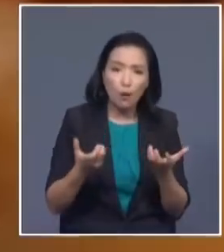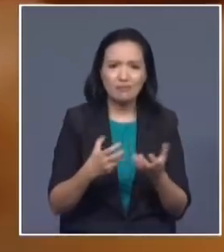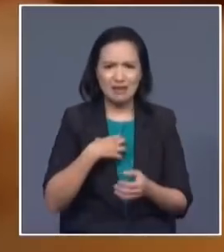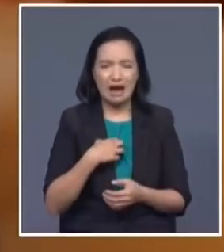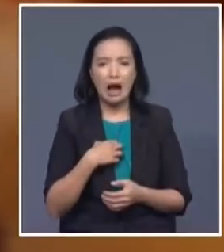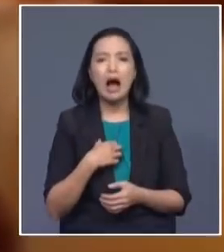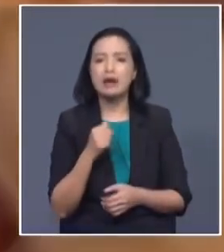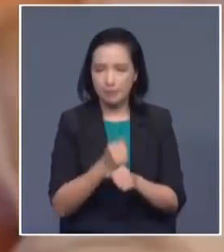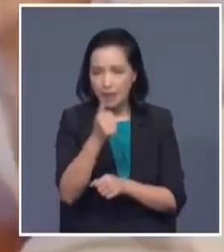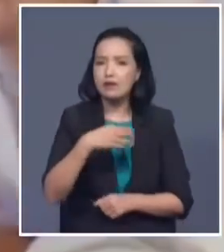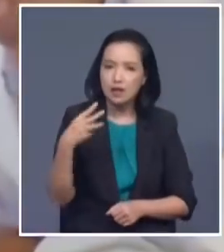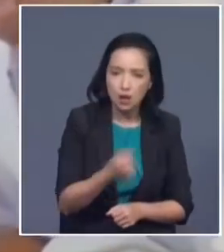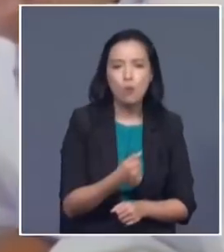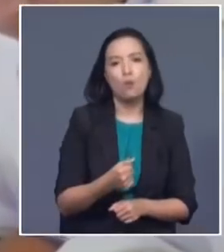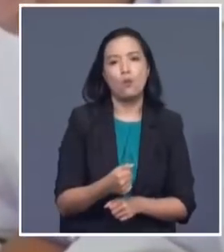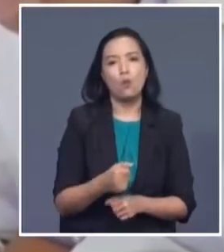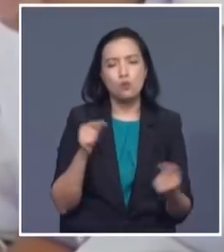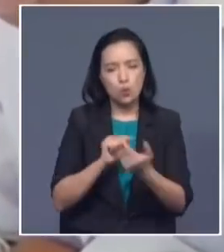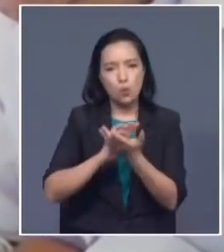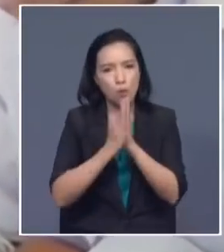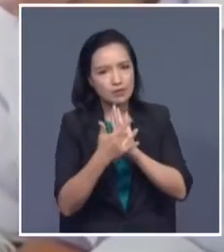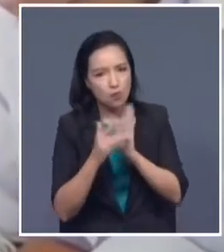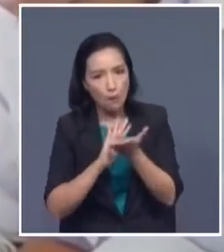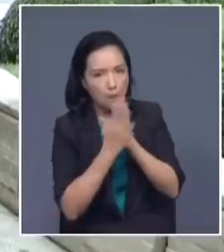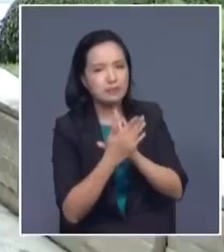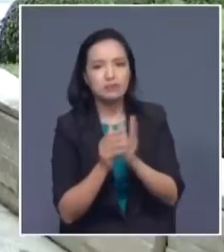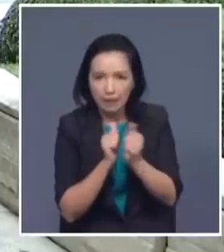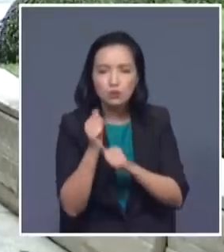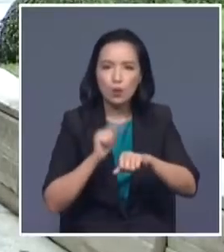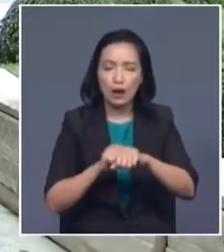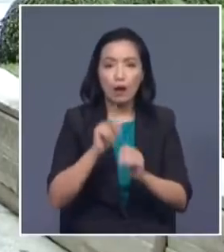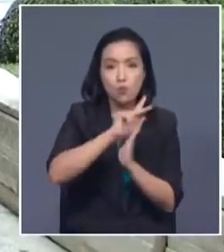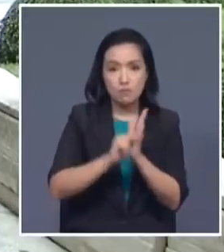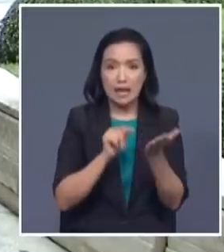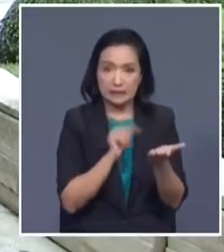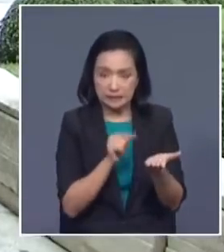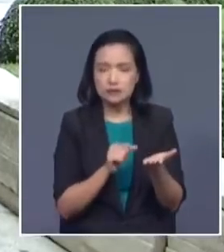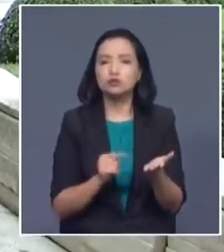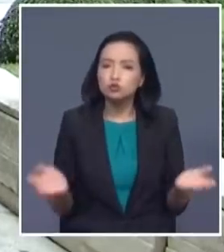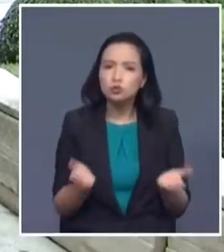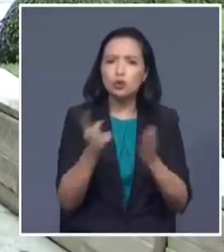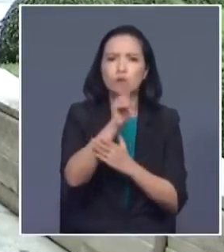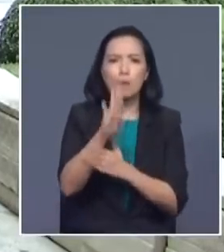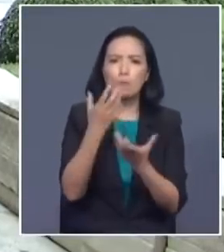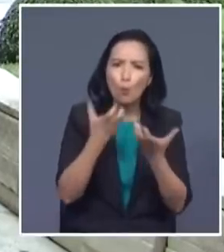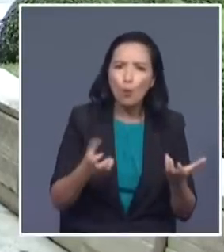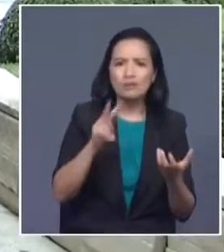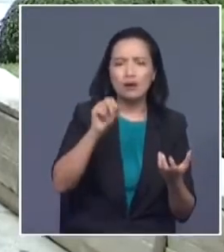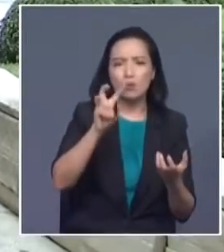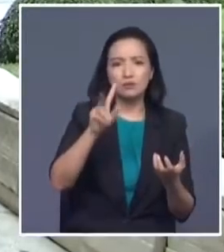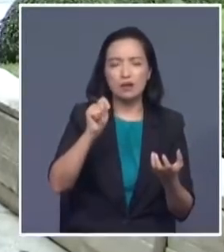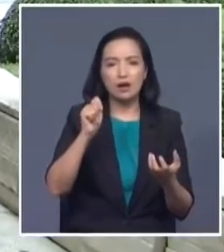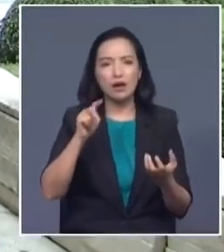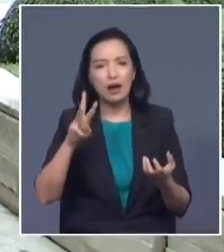ก็สามารถทำได้รวดเร็วและทันต่อการเปลี่ยนแปลงของเทคโนโลยีนะครับกฎหมายฉบับนี้จะสนับสนุนให้เกิดระบบนวัตกรรมที่สมบูรณ์ส่งเสริม